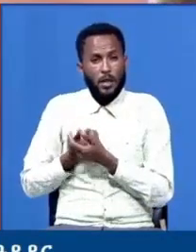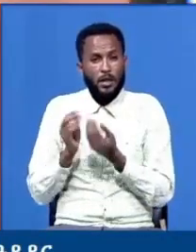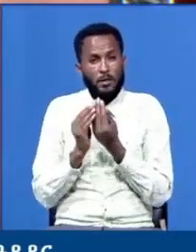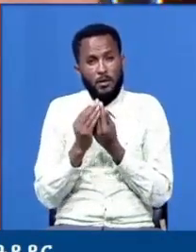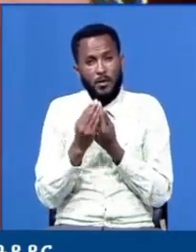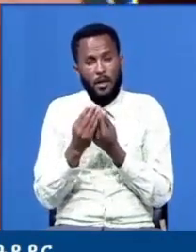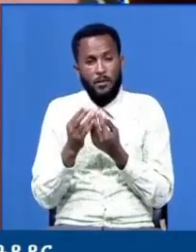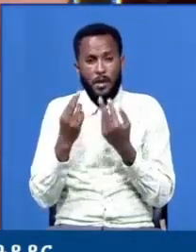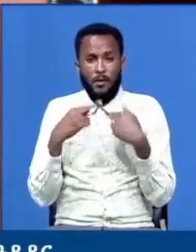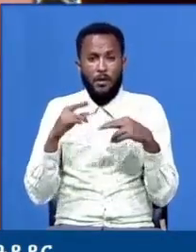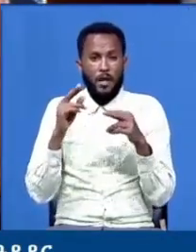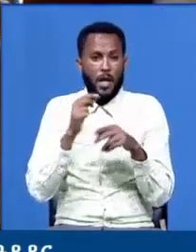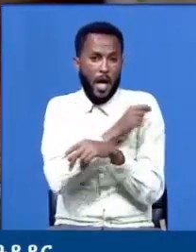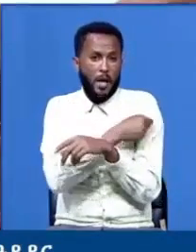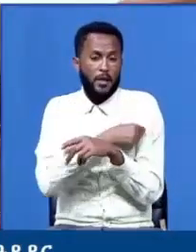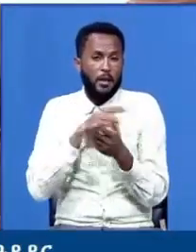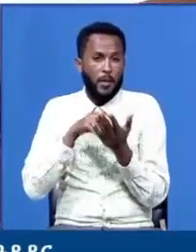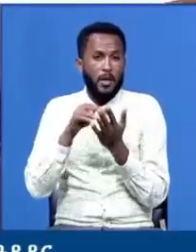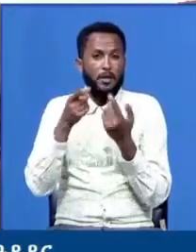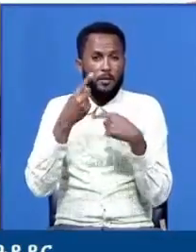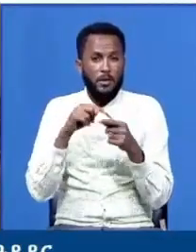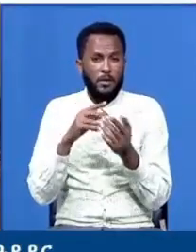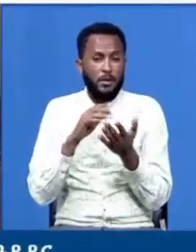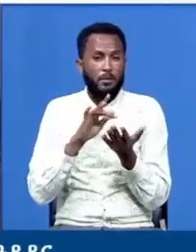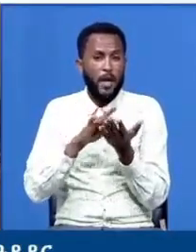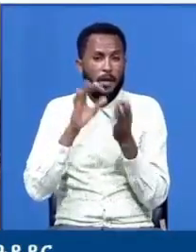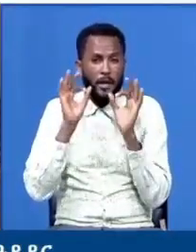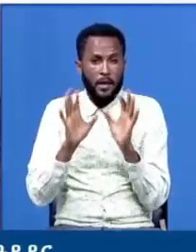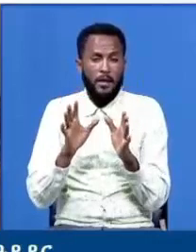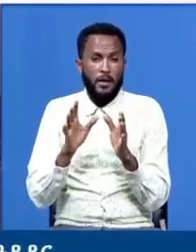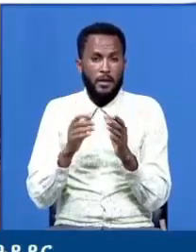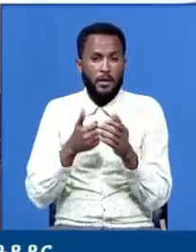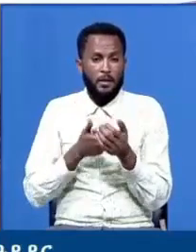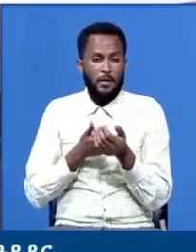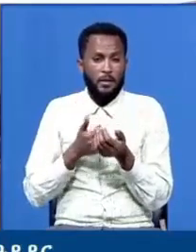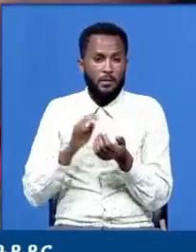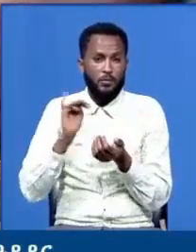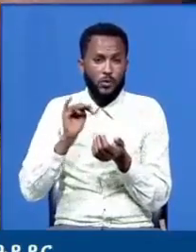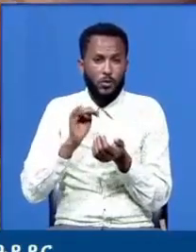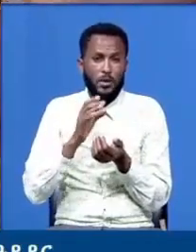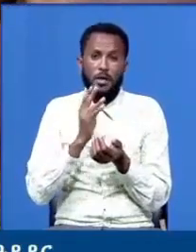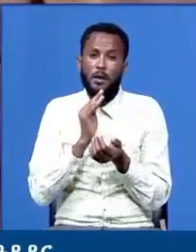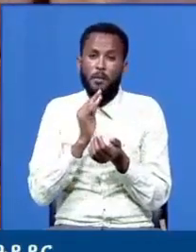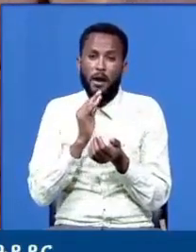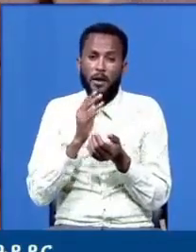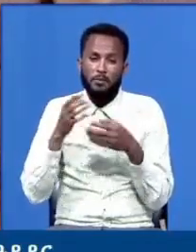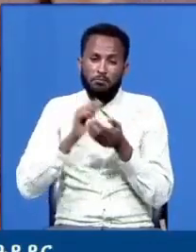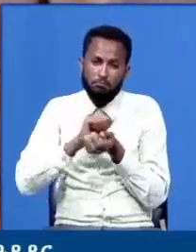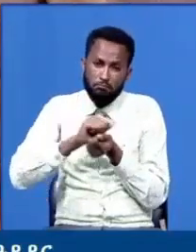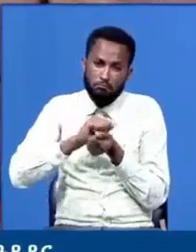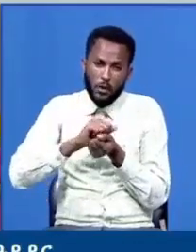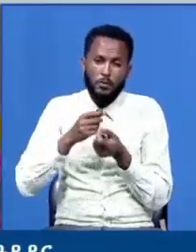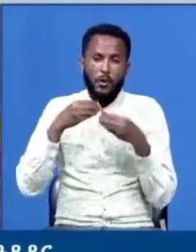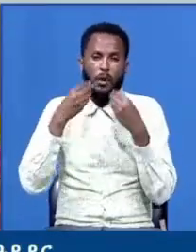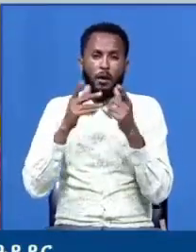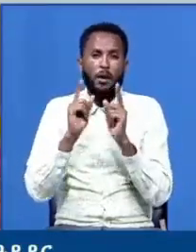ናብ ሪፈራር ሆስፒታል ዓይደር መቐለ እንተመፀት እውን መድሓኒት የለን ብጨውን ማይን ተሓፀብዮ ዝብል ምላሽ ከም ዝተዋሃባ